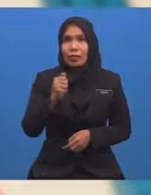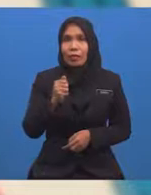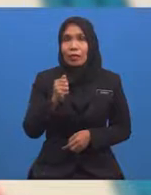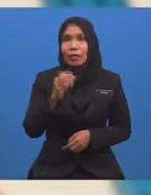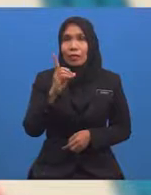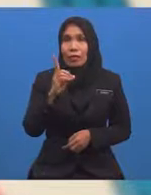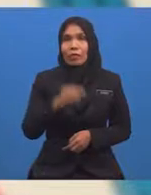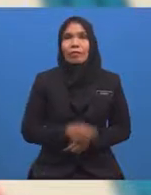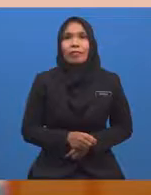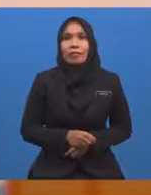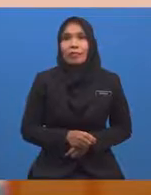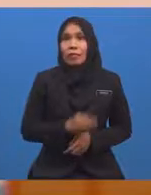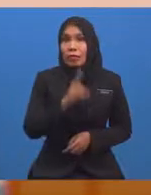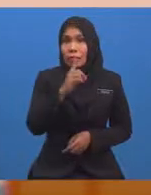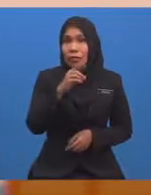Hai